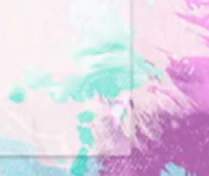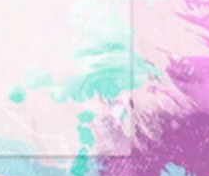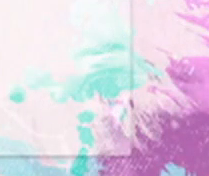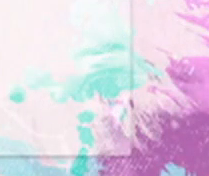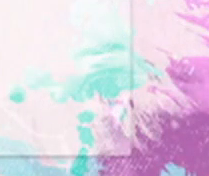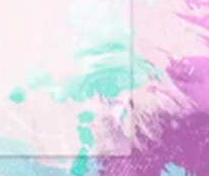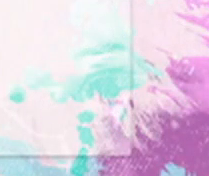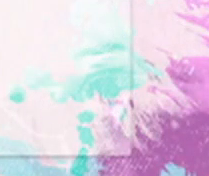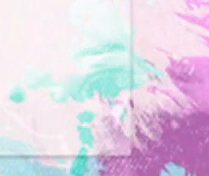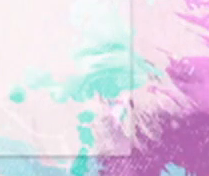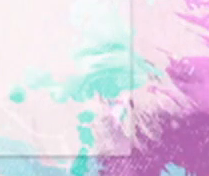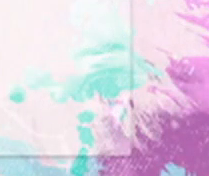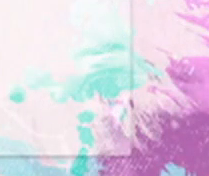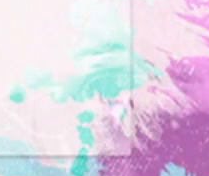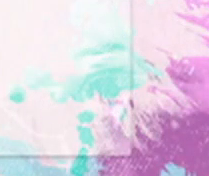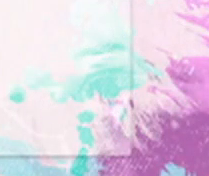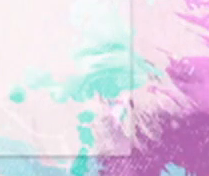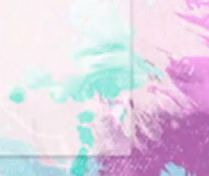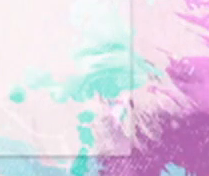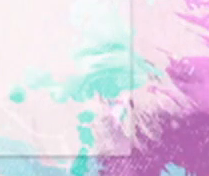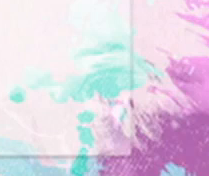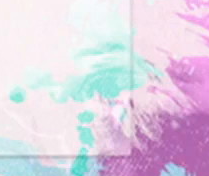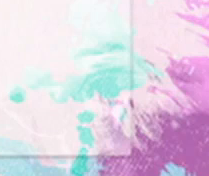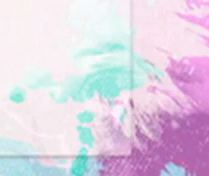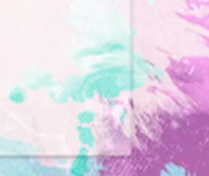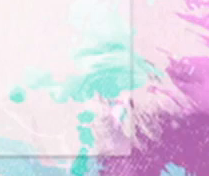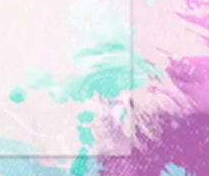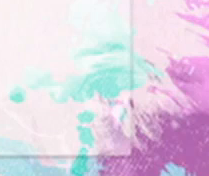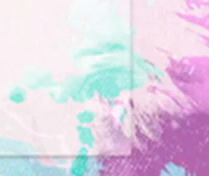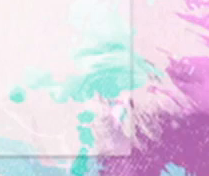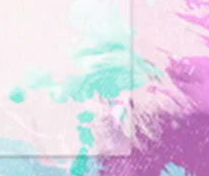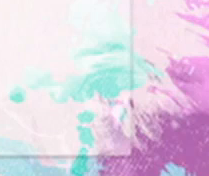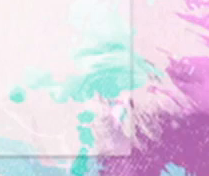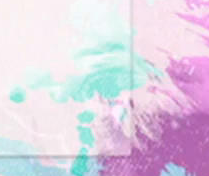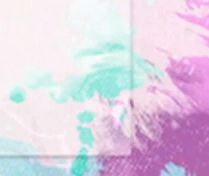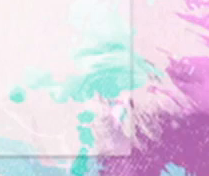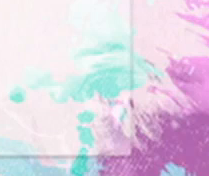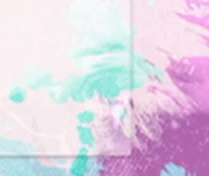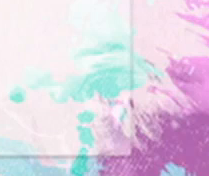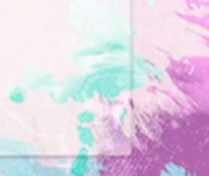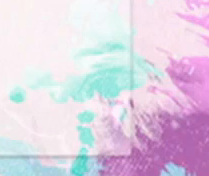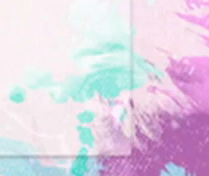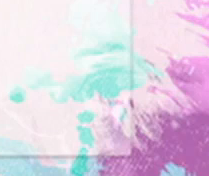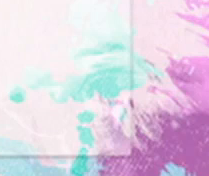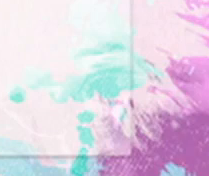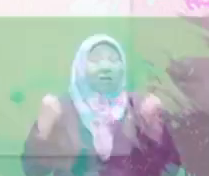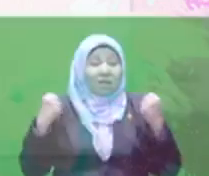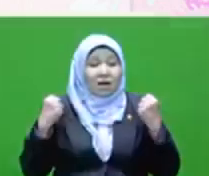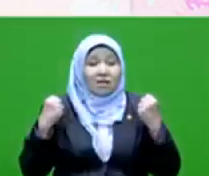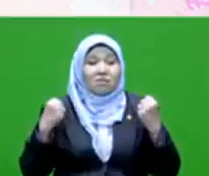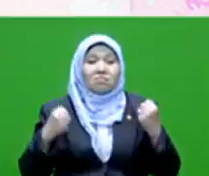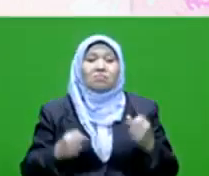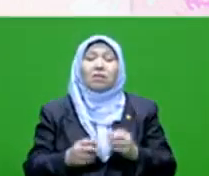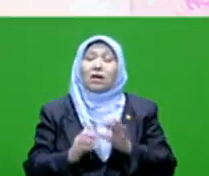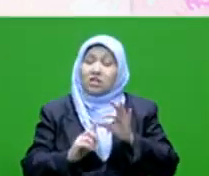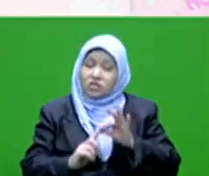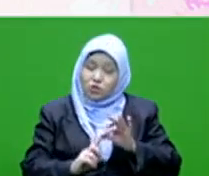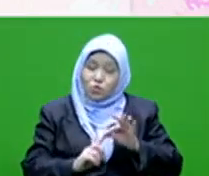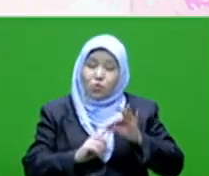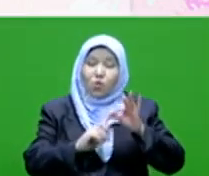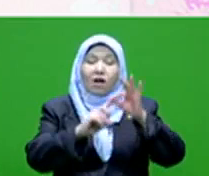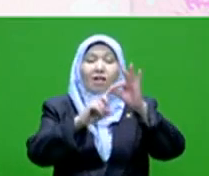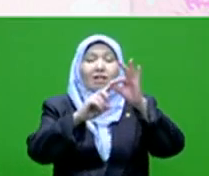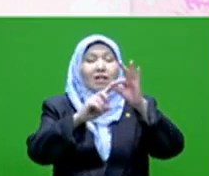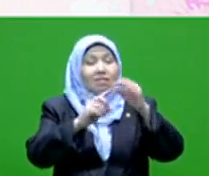العظيم لا حول ولا قوة